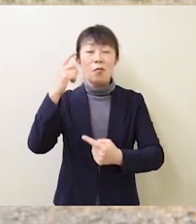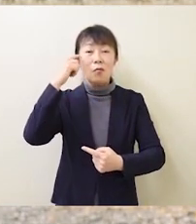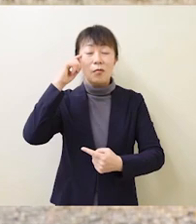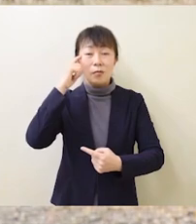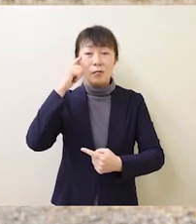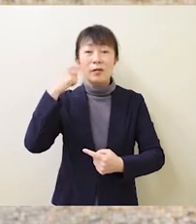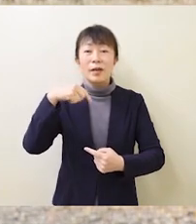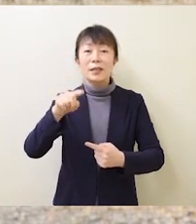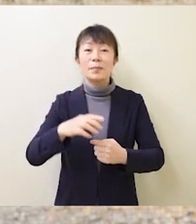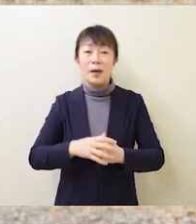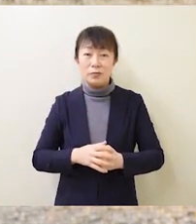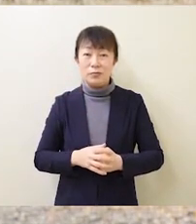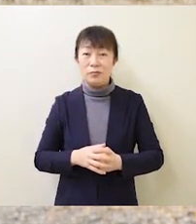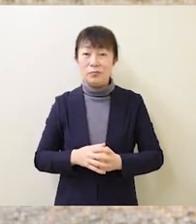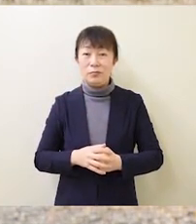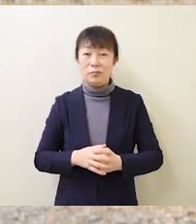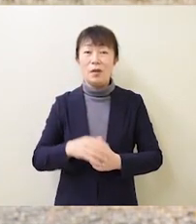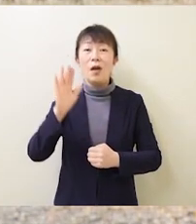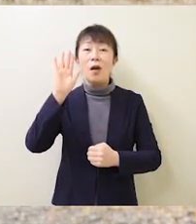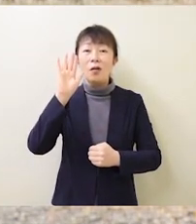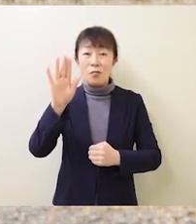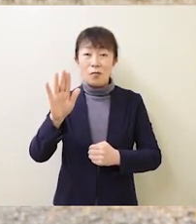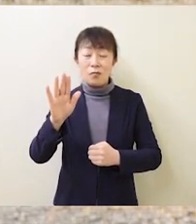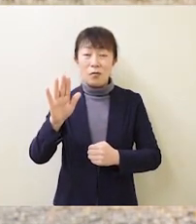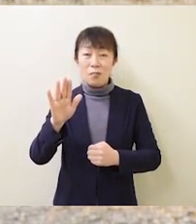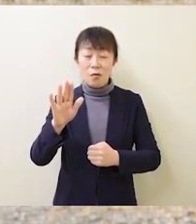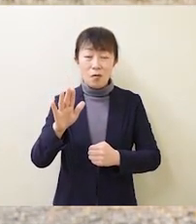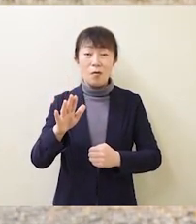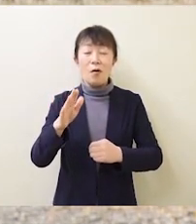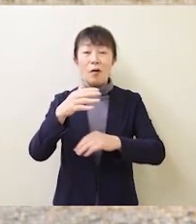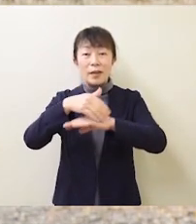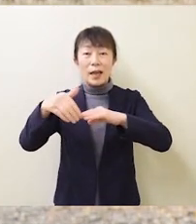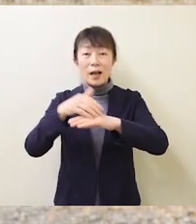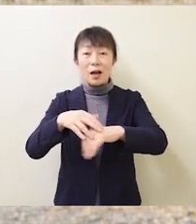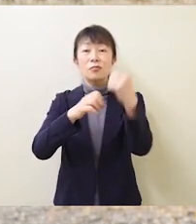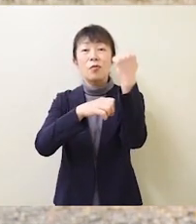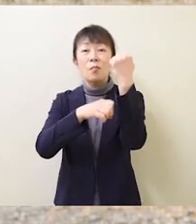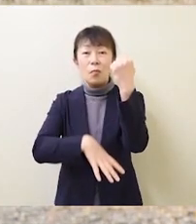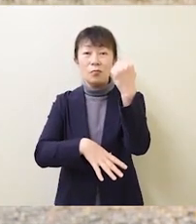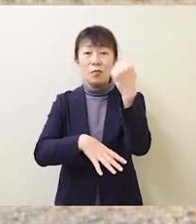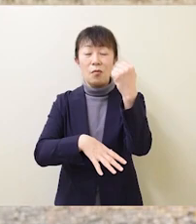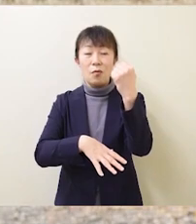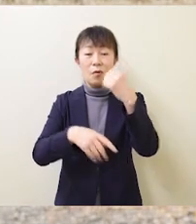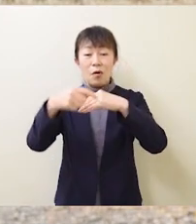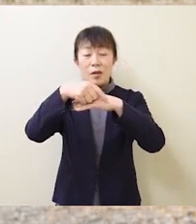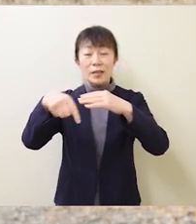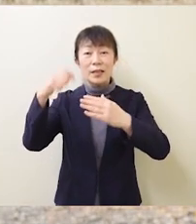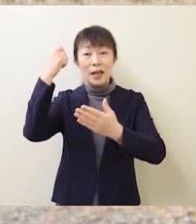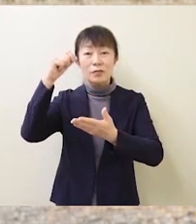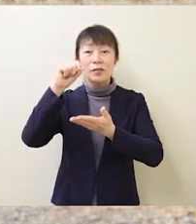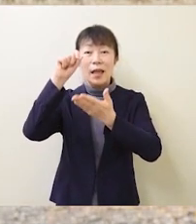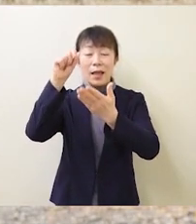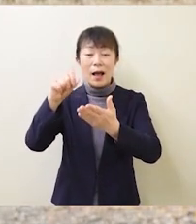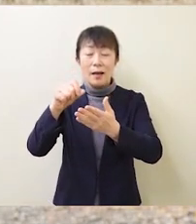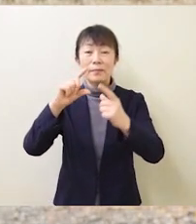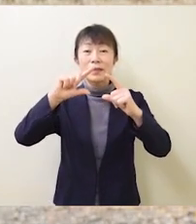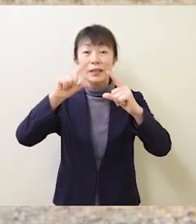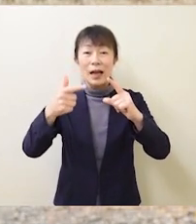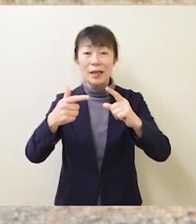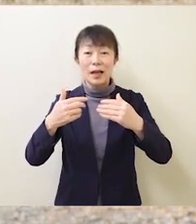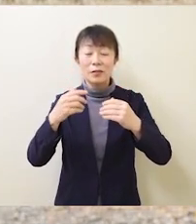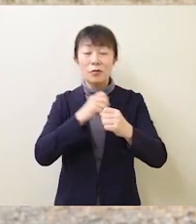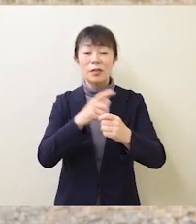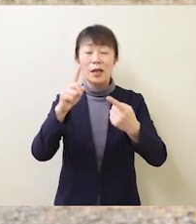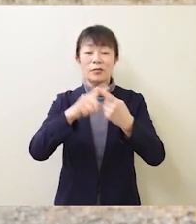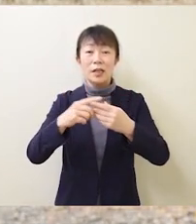検討してまいります。今後もこの実行計画をもとに政策提案や議会改革を積極